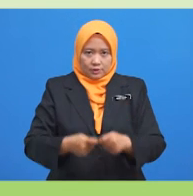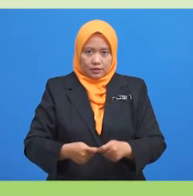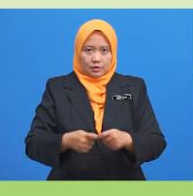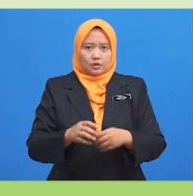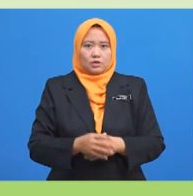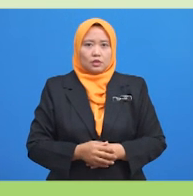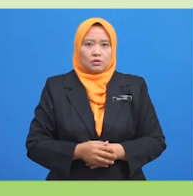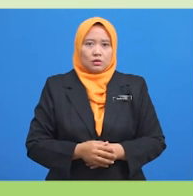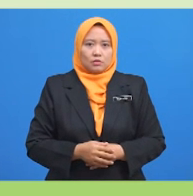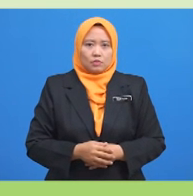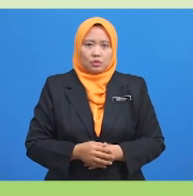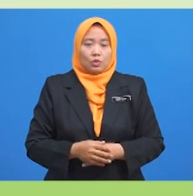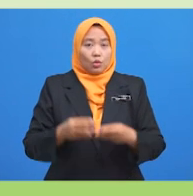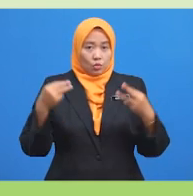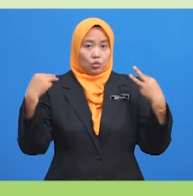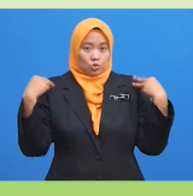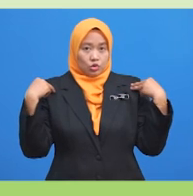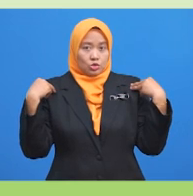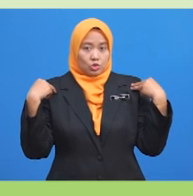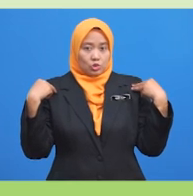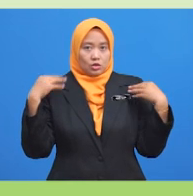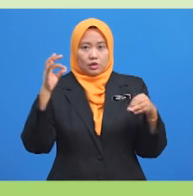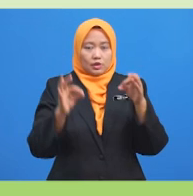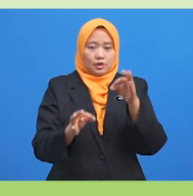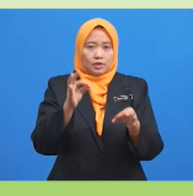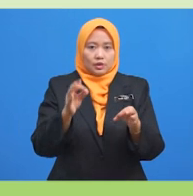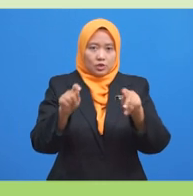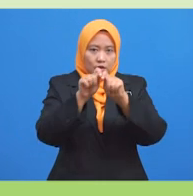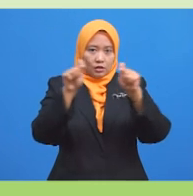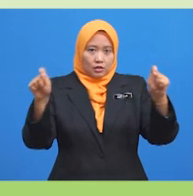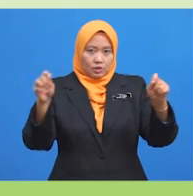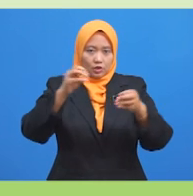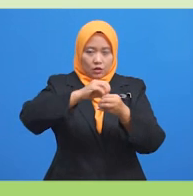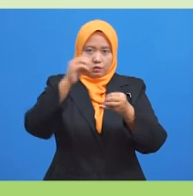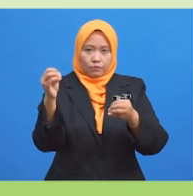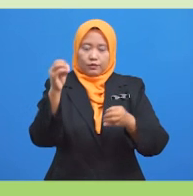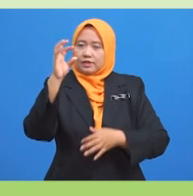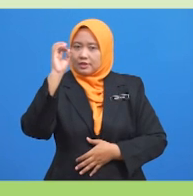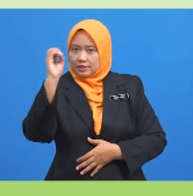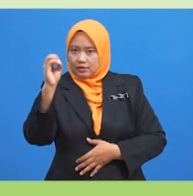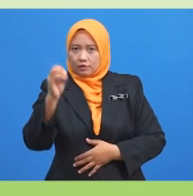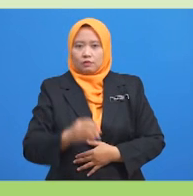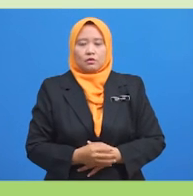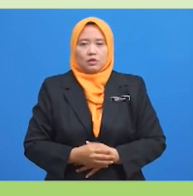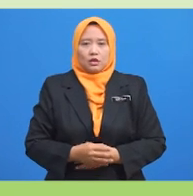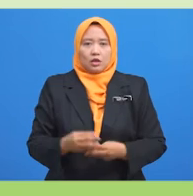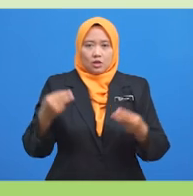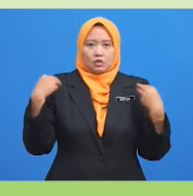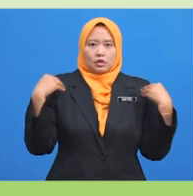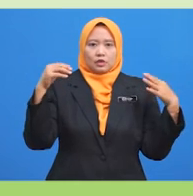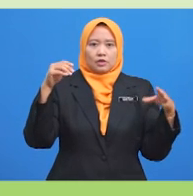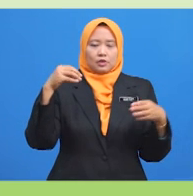tetap wujud walaupun tingkat output sifar. Ia wujud dalam jangka masa pendek